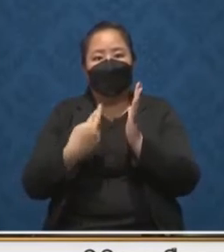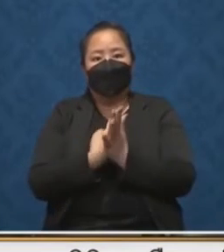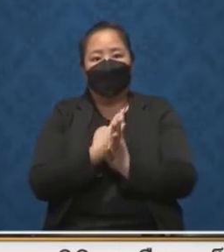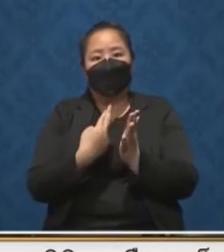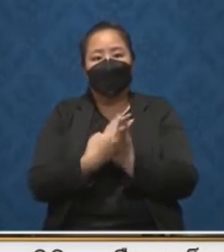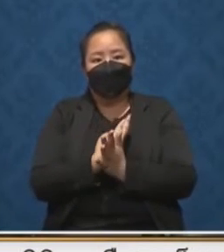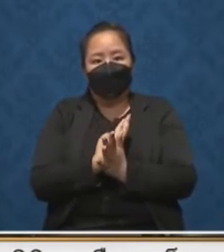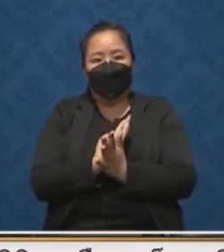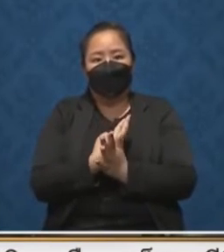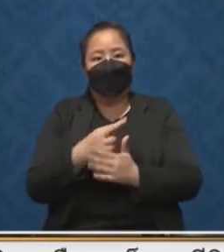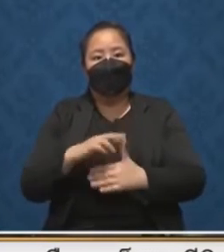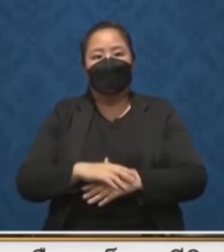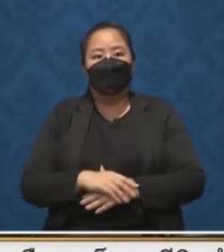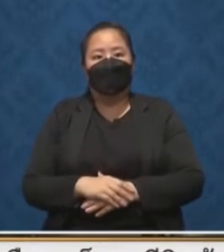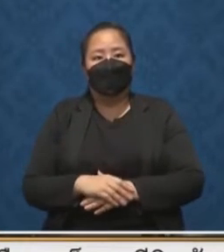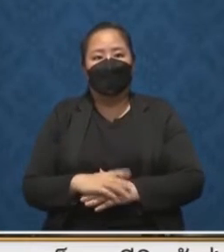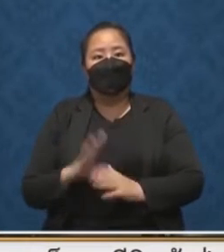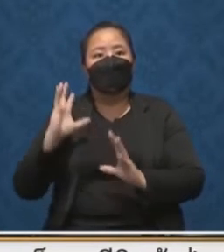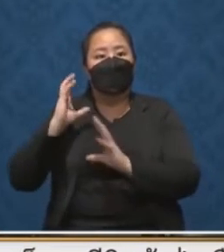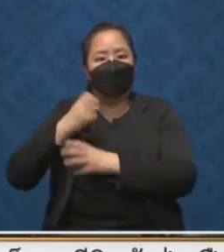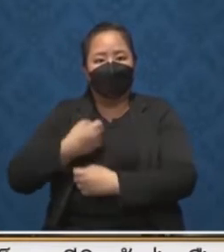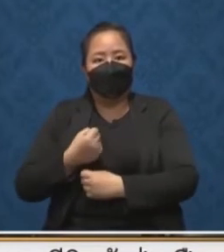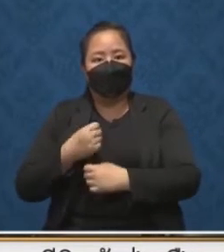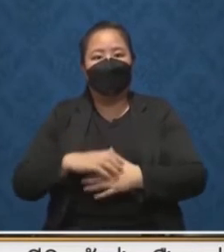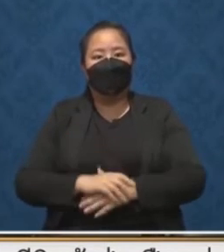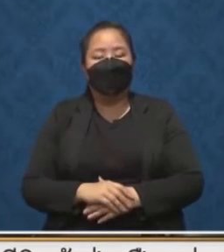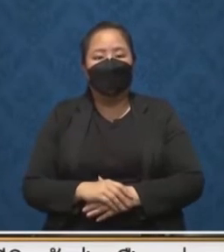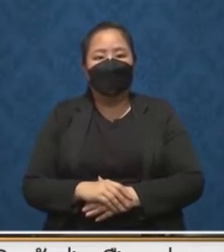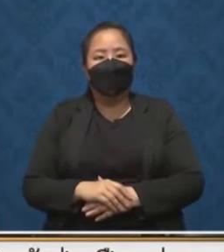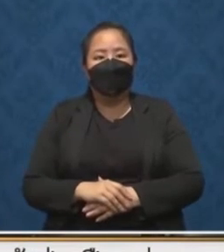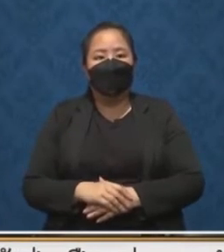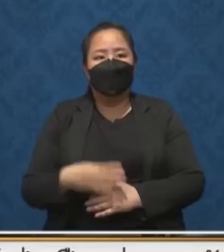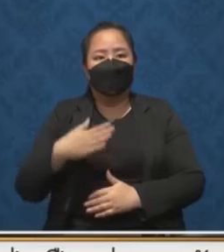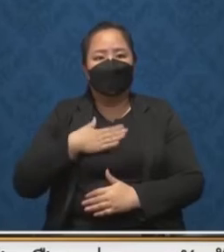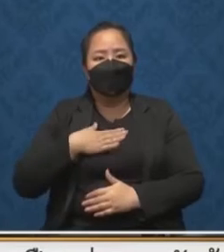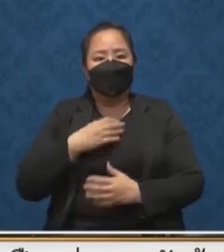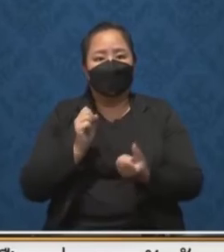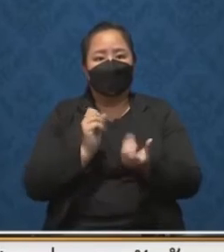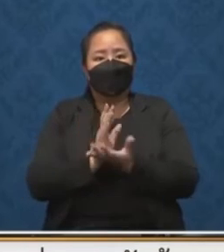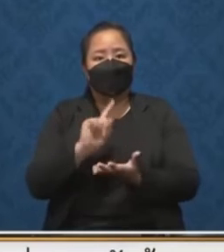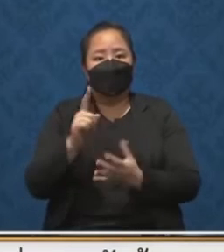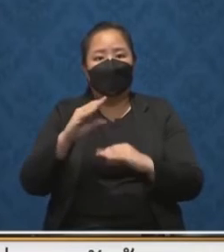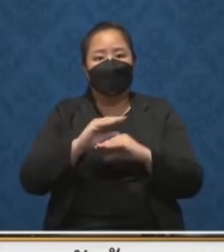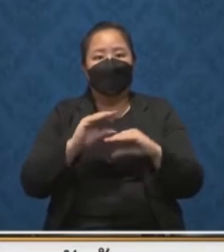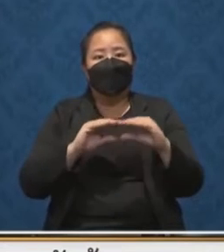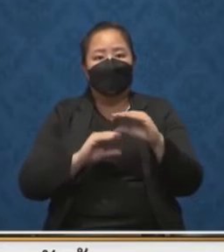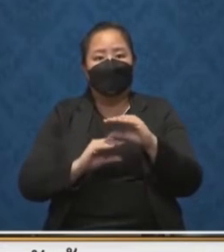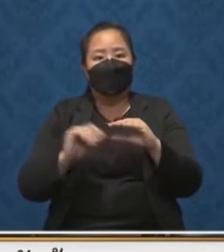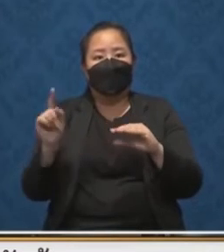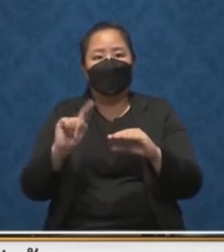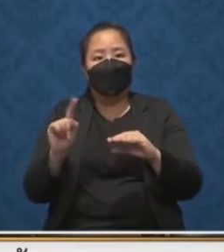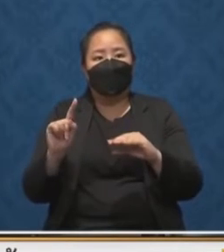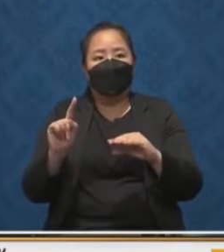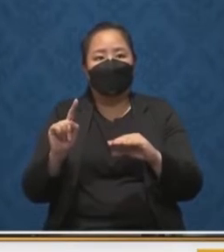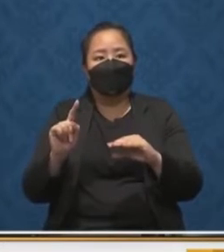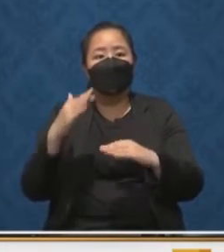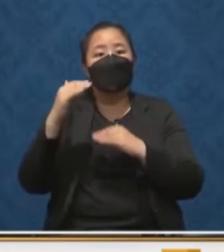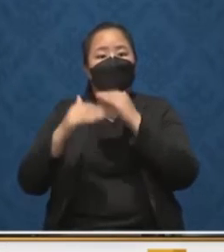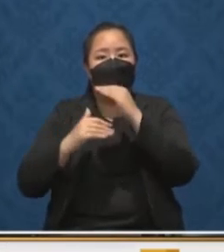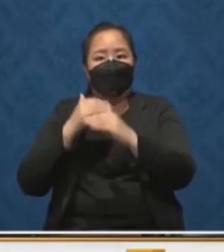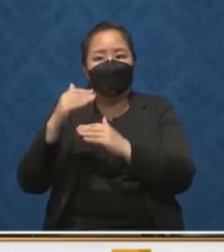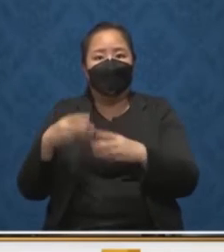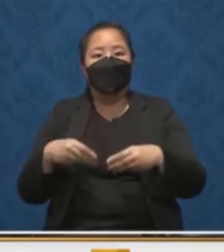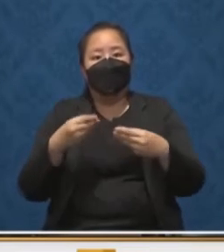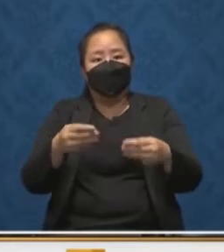ขต4อำเภอบ้านโป่งพรรคประชาธิปัตย์ท่านประธานครับผมมีความเดือดร้อนและโครงการนะครับที่จะพัฒนา